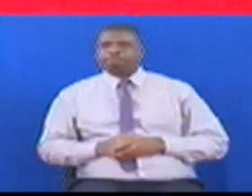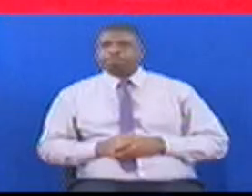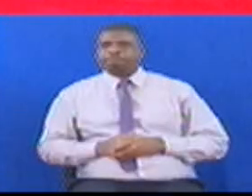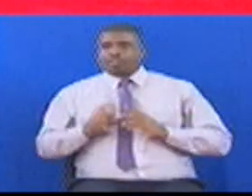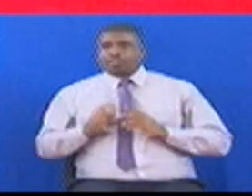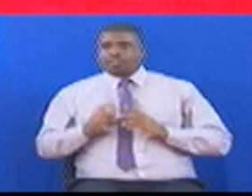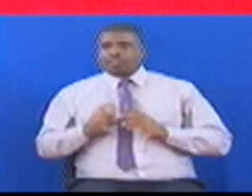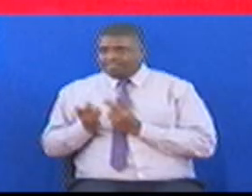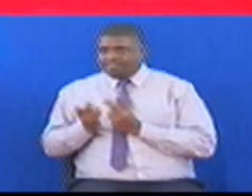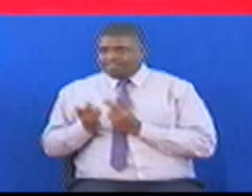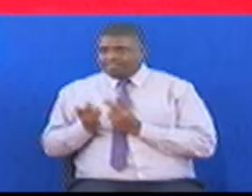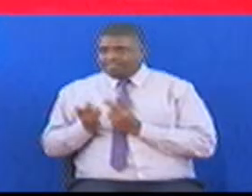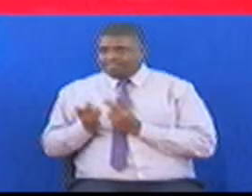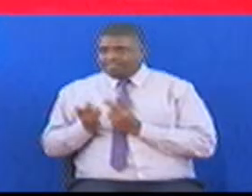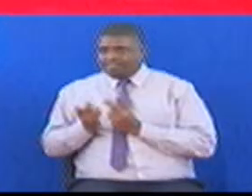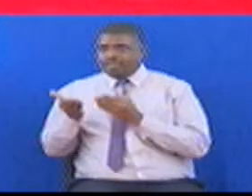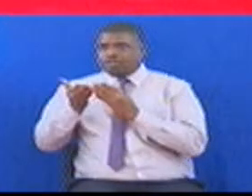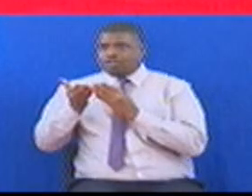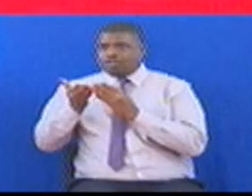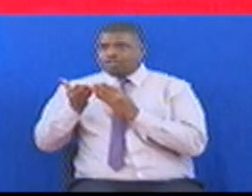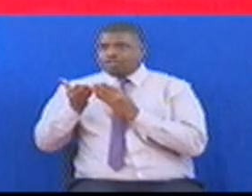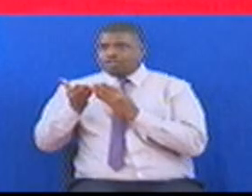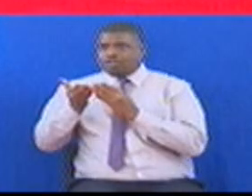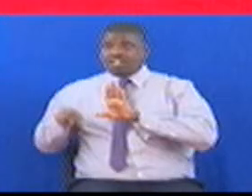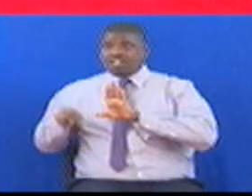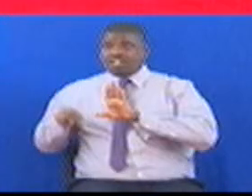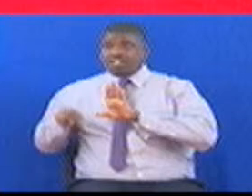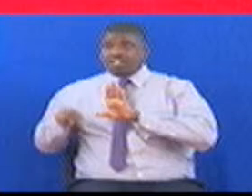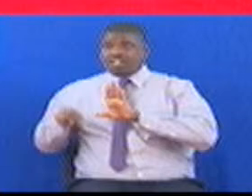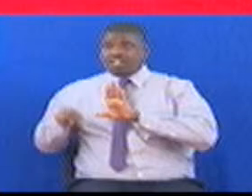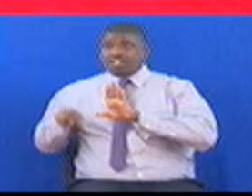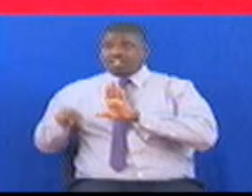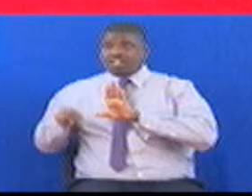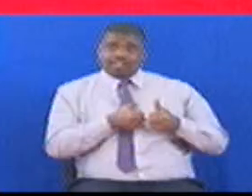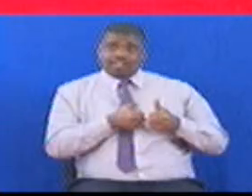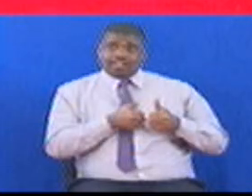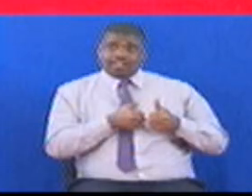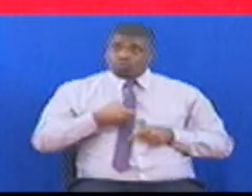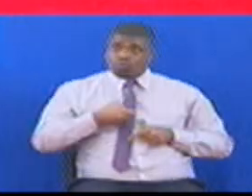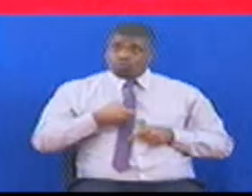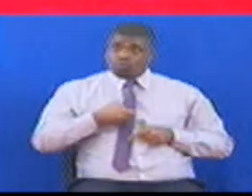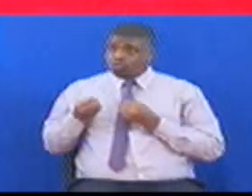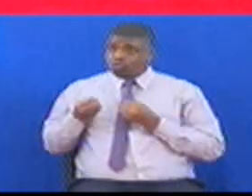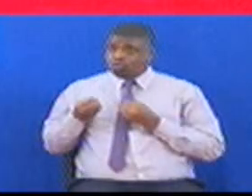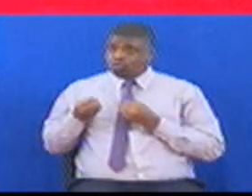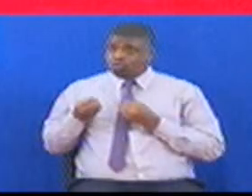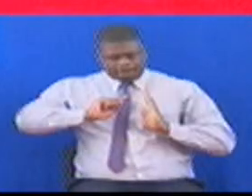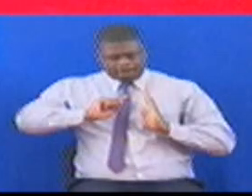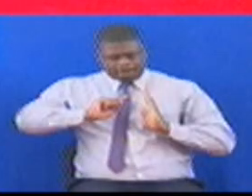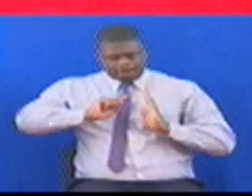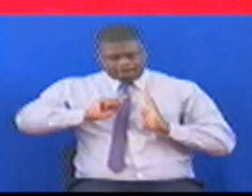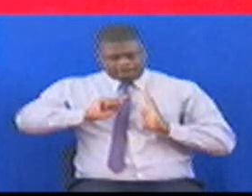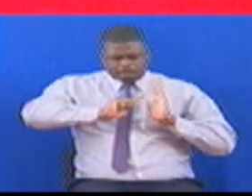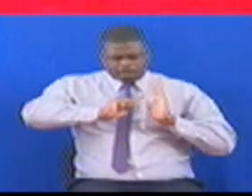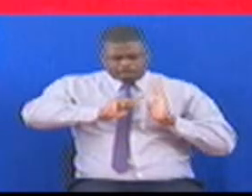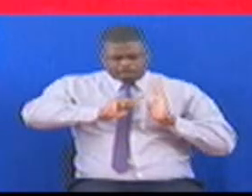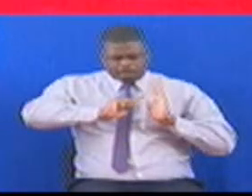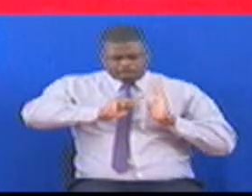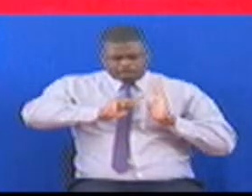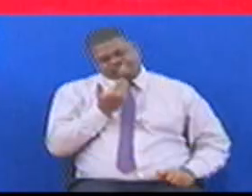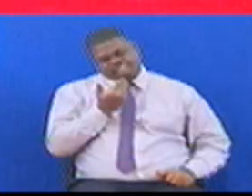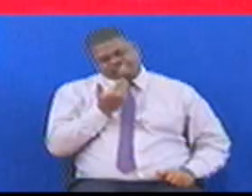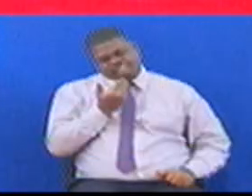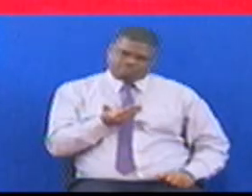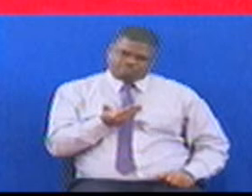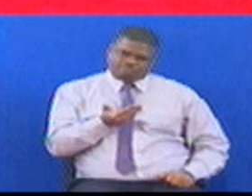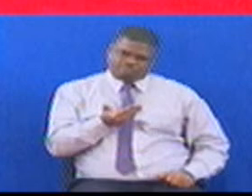Lakini vile vile Benki ya Maendeleo ya Afrika imeahidi kutoa mkopo wa kibajeti wenye masharti nafuu wa dola za Marekani